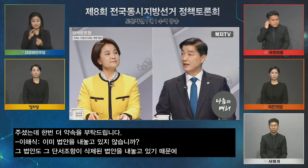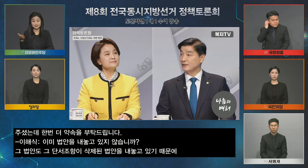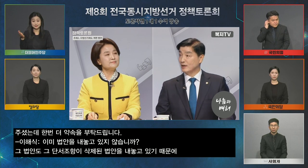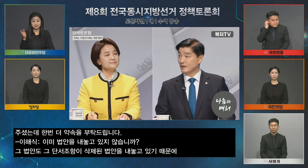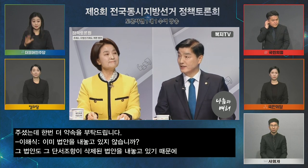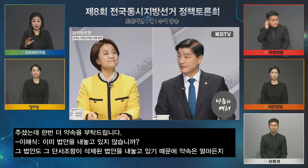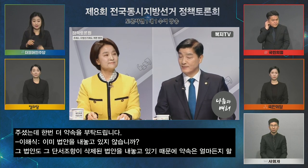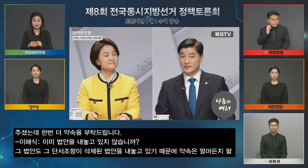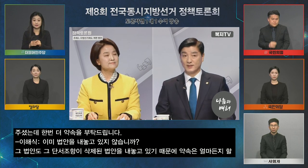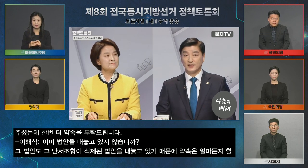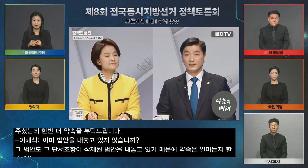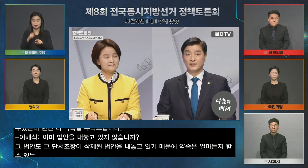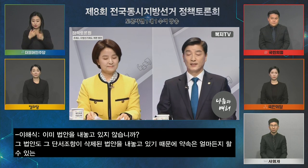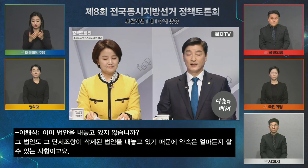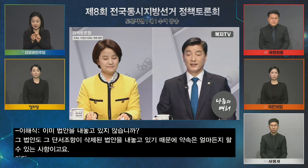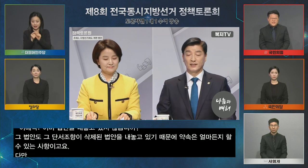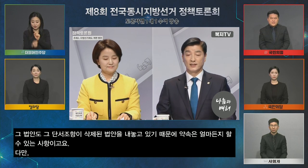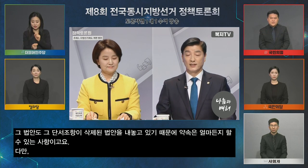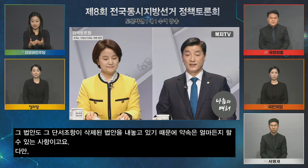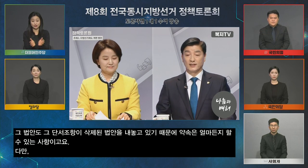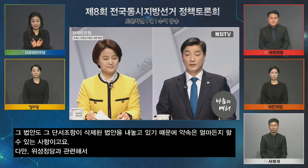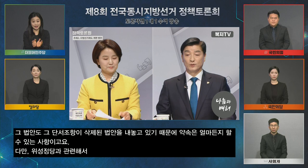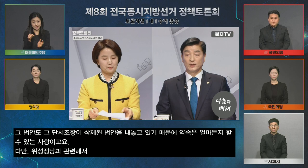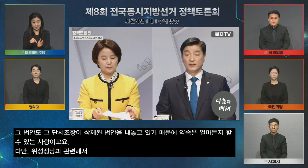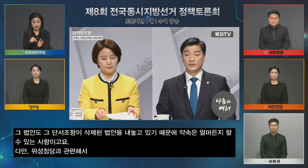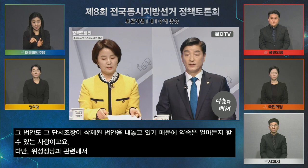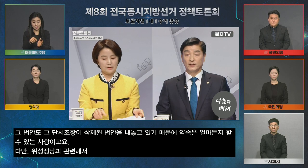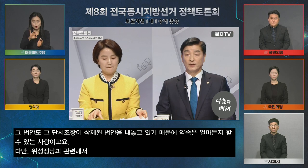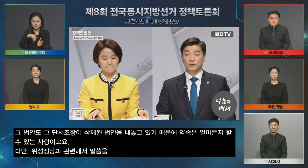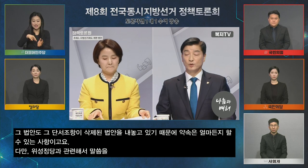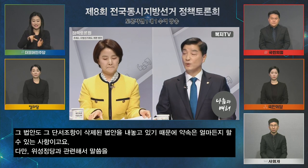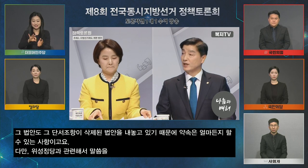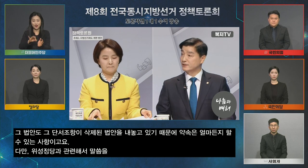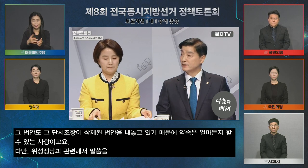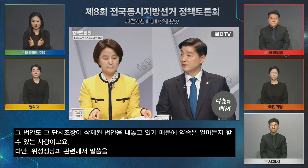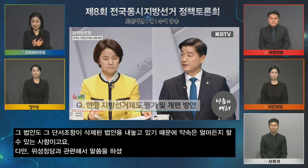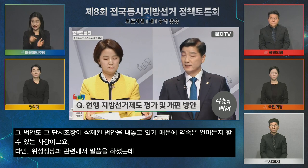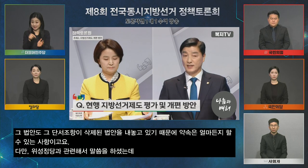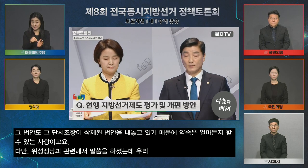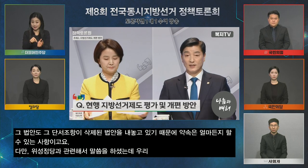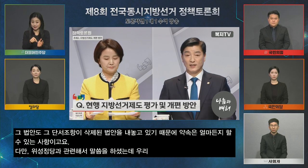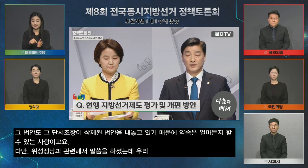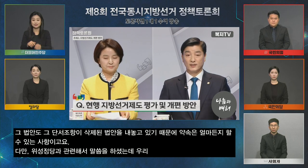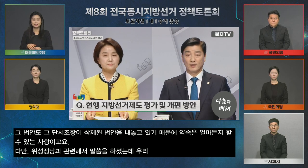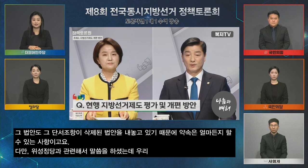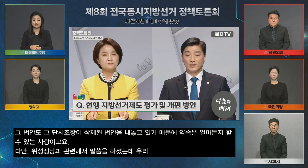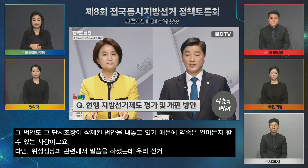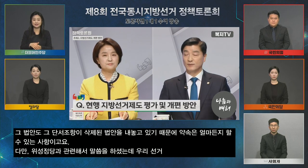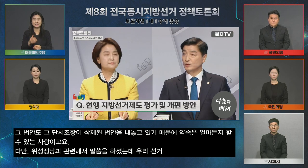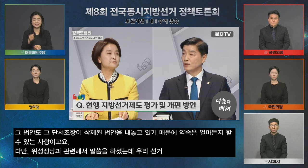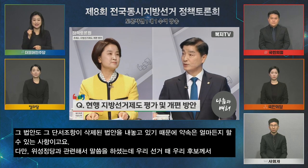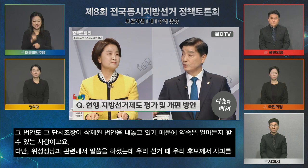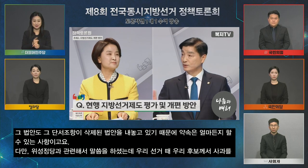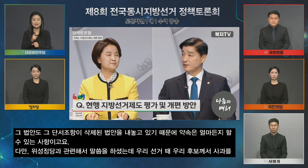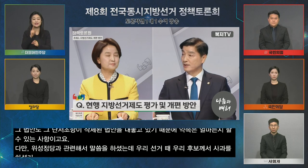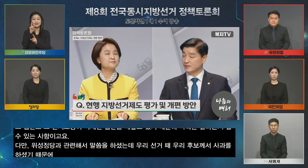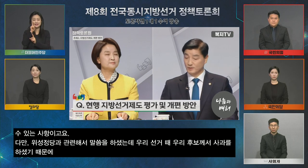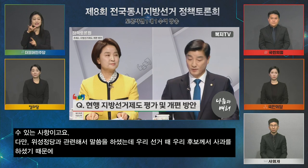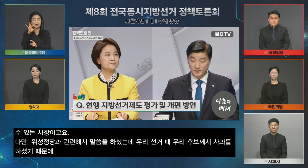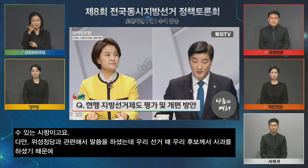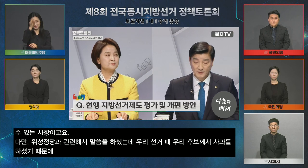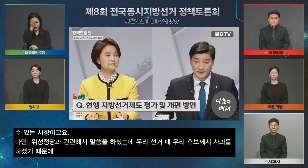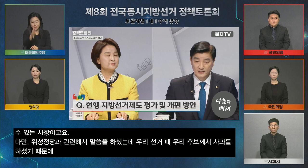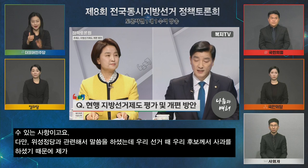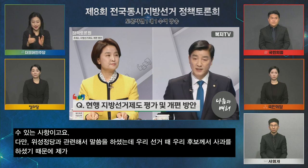위성정당과 관련해서 말씀을 하셨는데 우리 선거 때 우리 후보께서 사과를 하셨기 때문에 제가 뭐 추가적으로 드릴